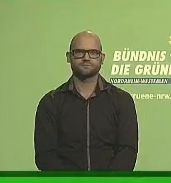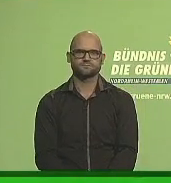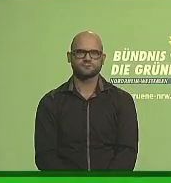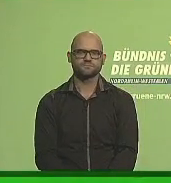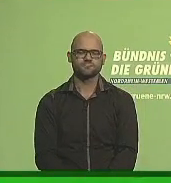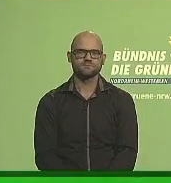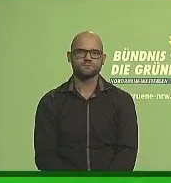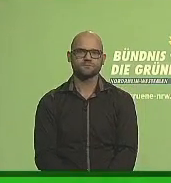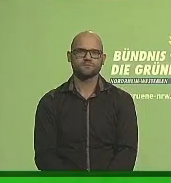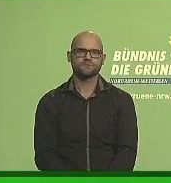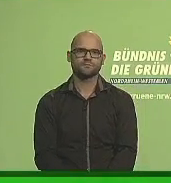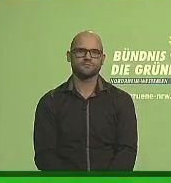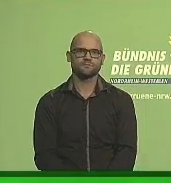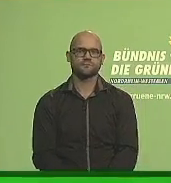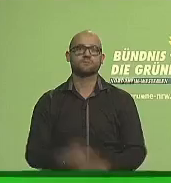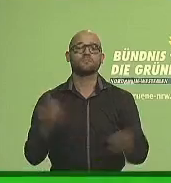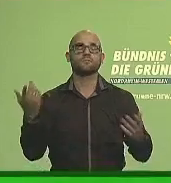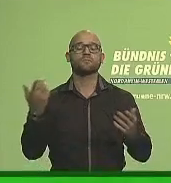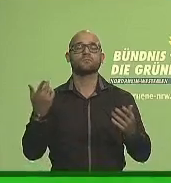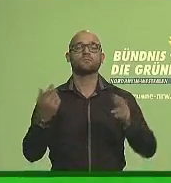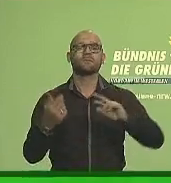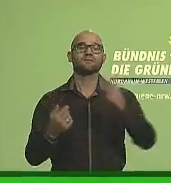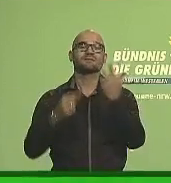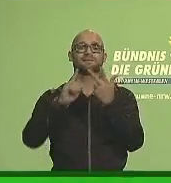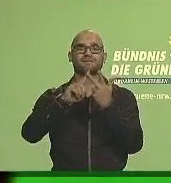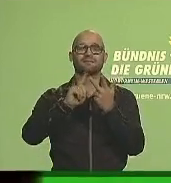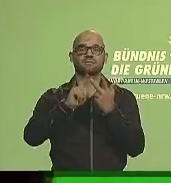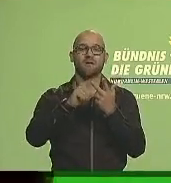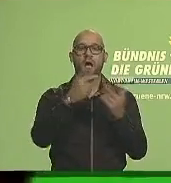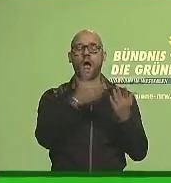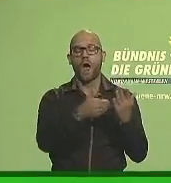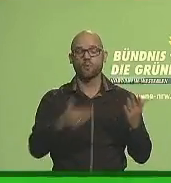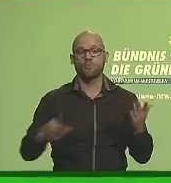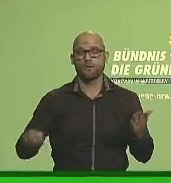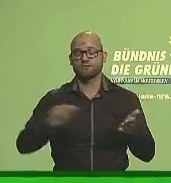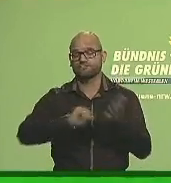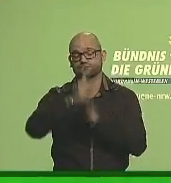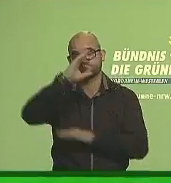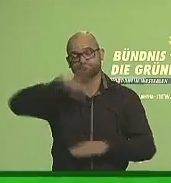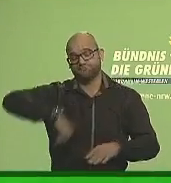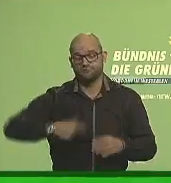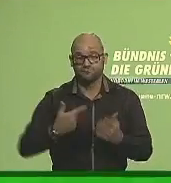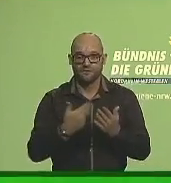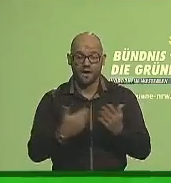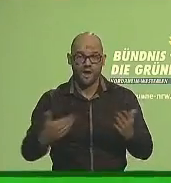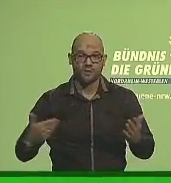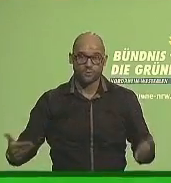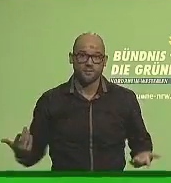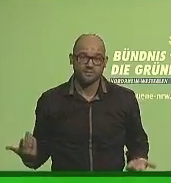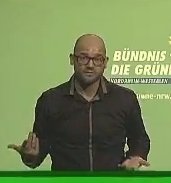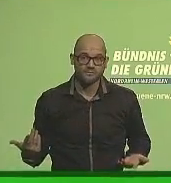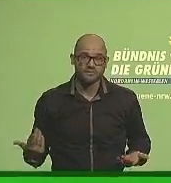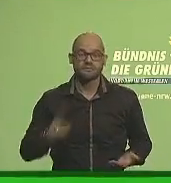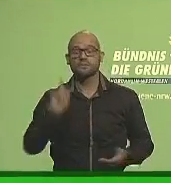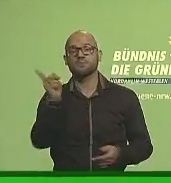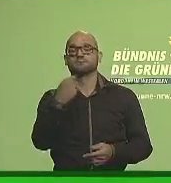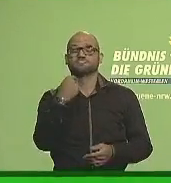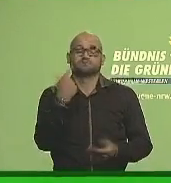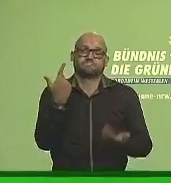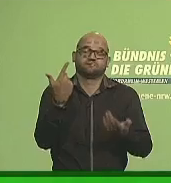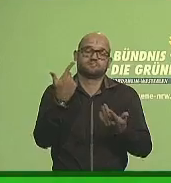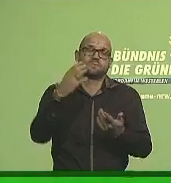Und das dritte Argument, und das ist, finde ich, das perfideste Argument, das ist das: Ja, wir wollen ja